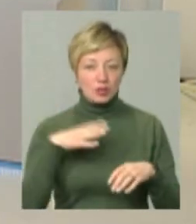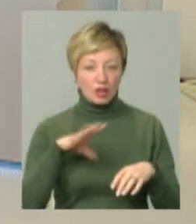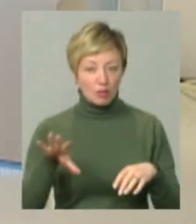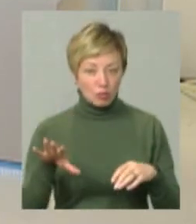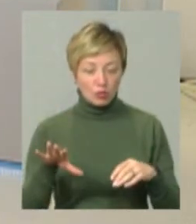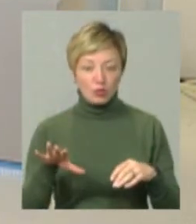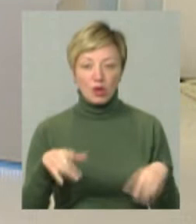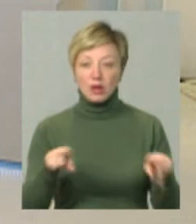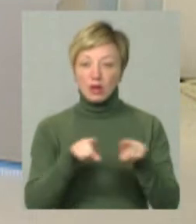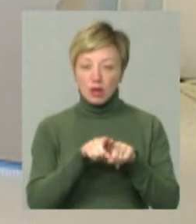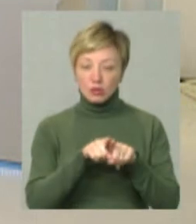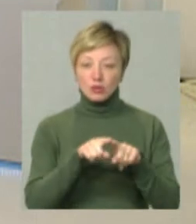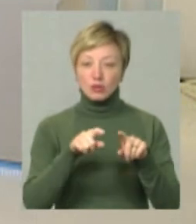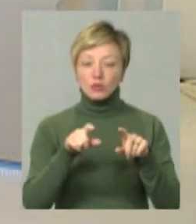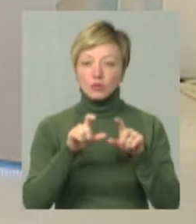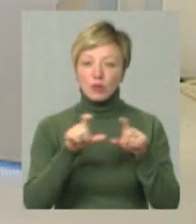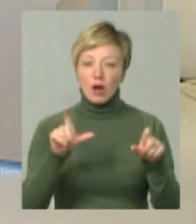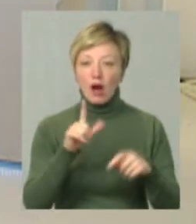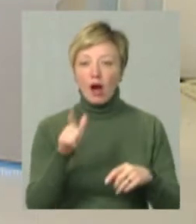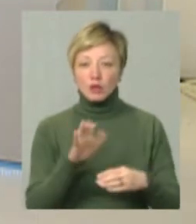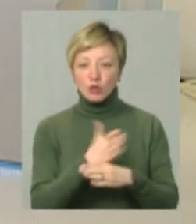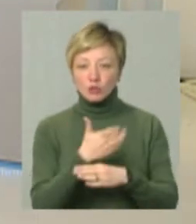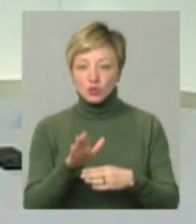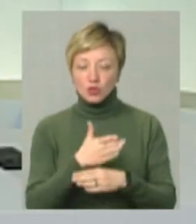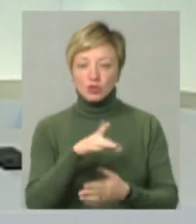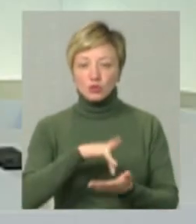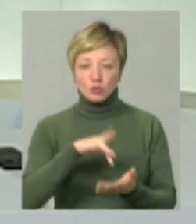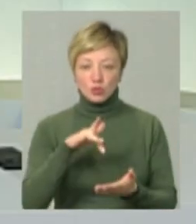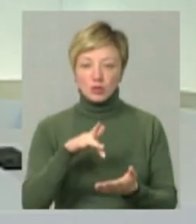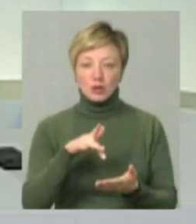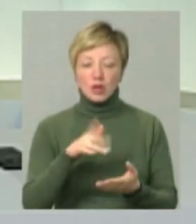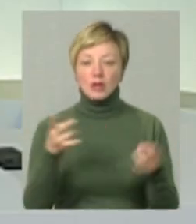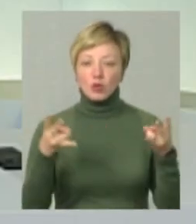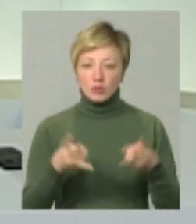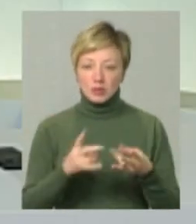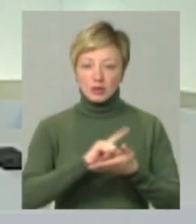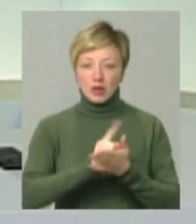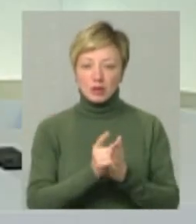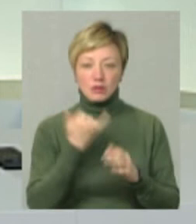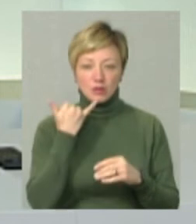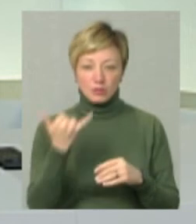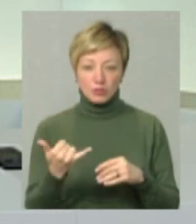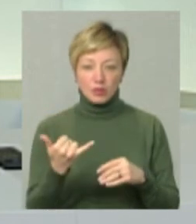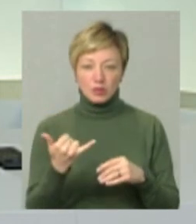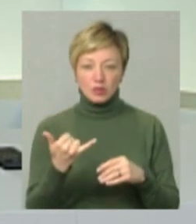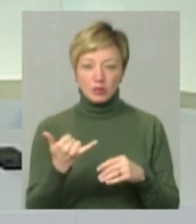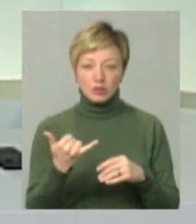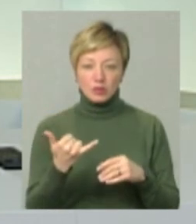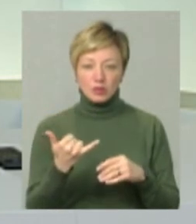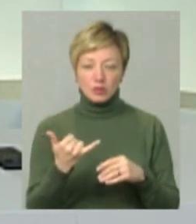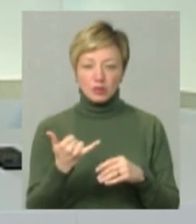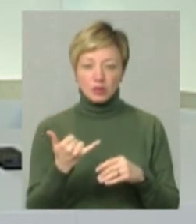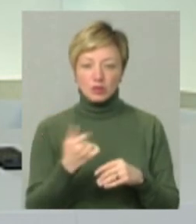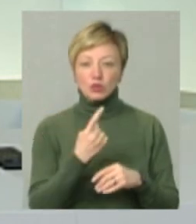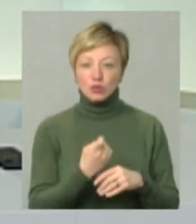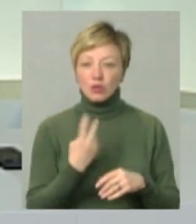не помічали, а також на спорудах, газорозподільчих пунктах, необхідно негайно телефонувати